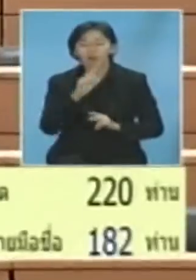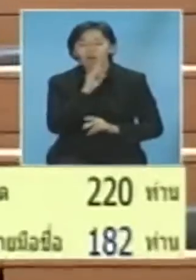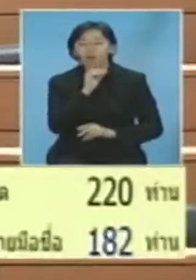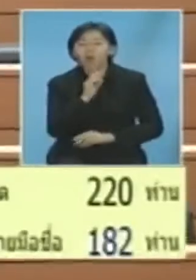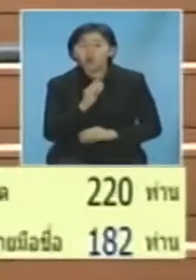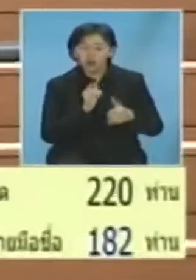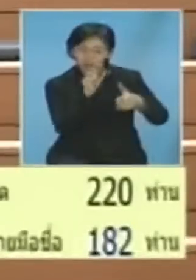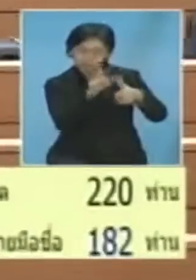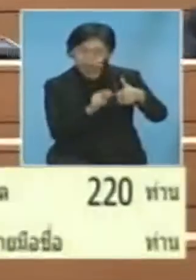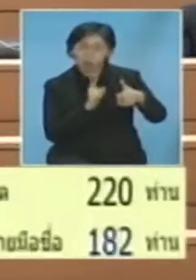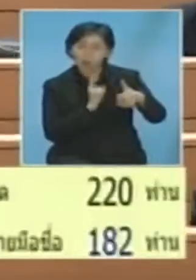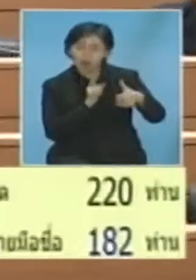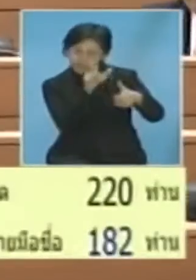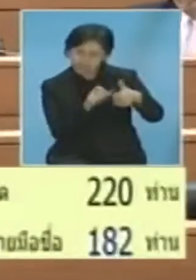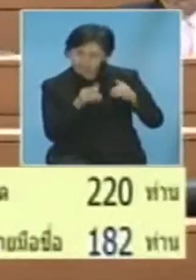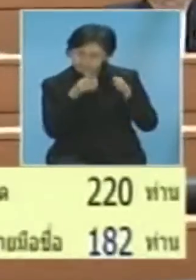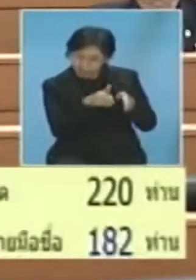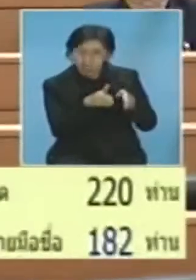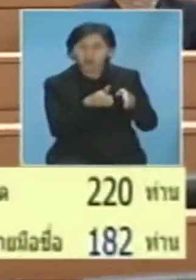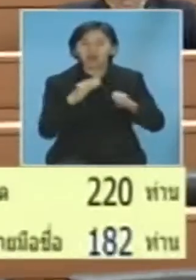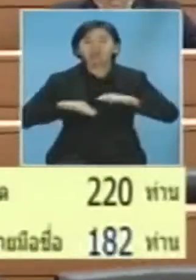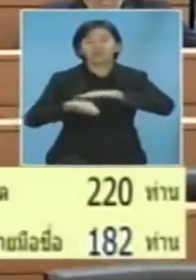ครต้องมีข้อมูลหลักฐาน